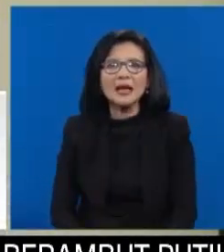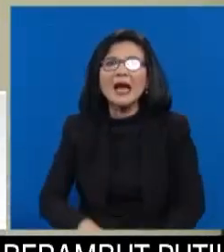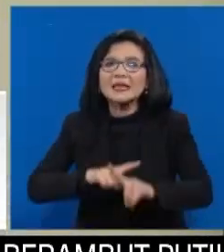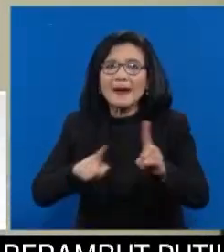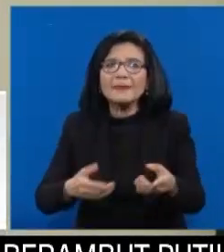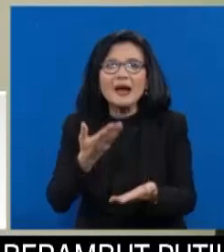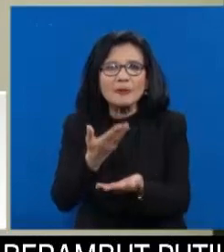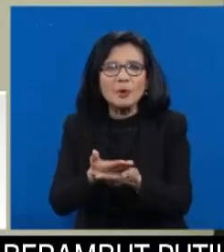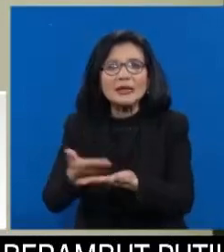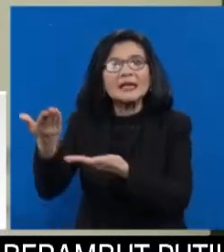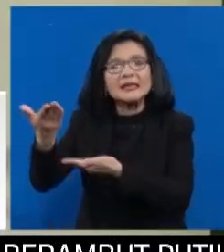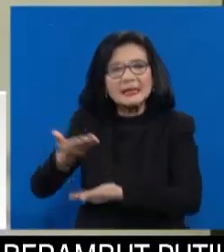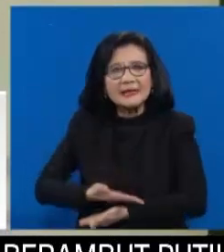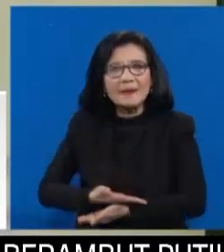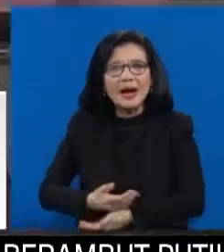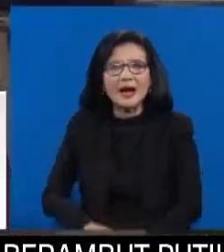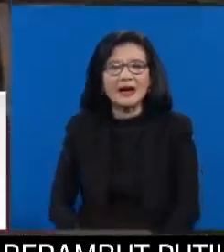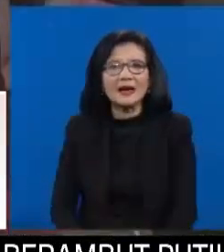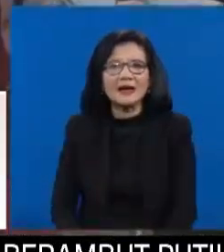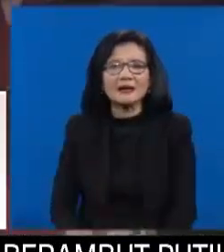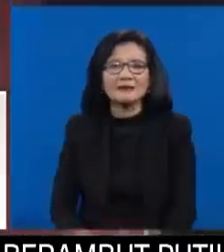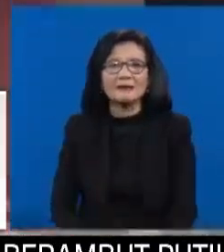permohonan itu diterima oleh majelis hanya secara lisan.